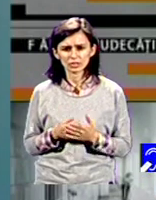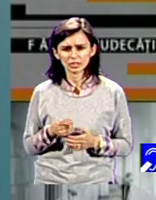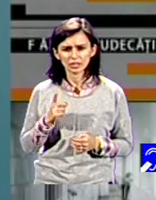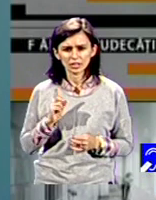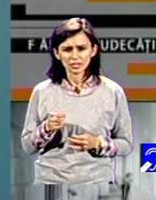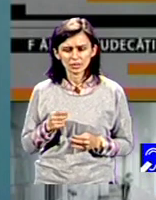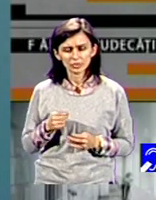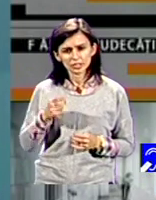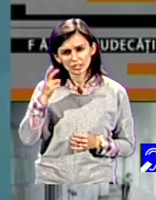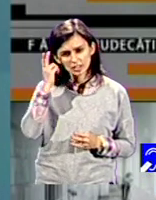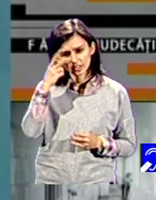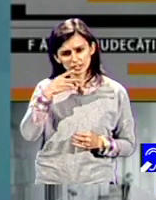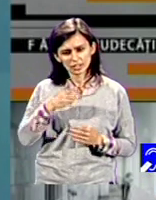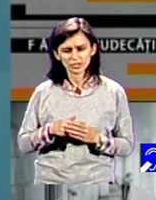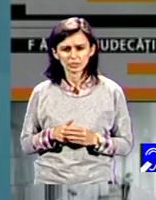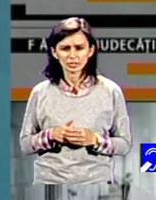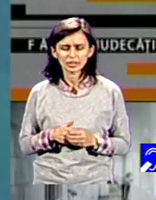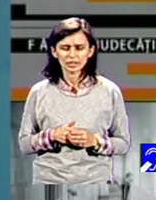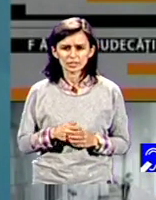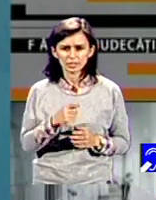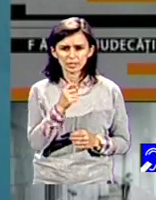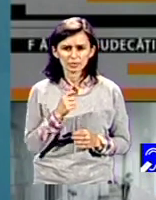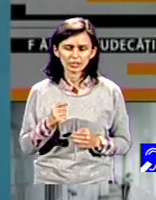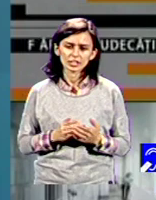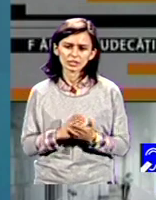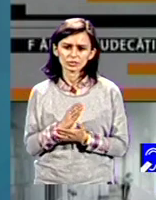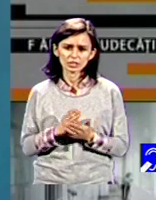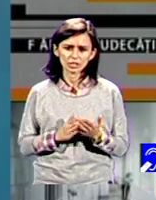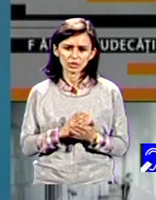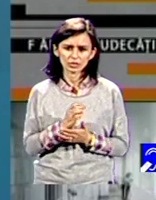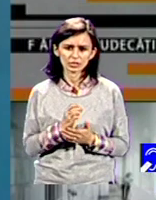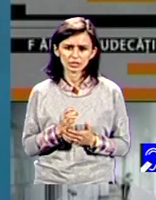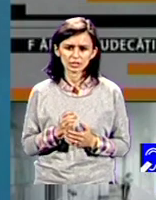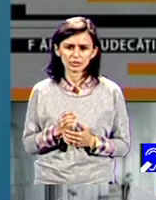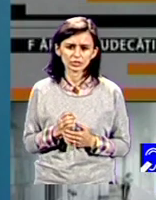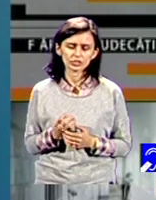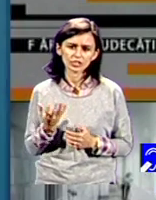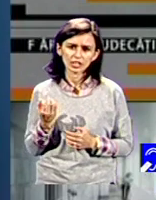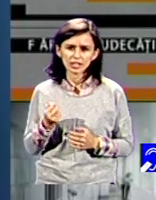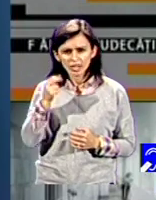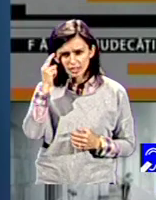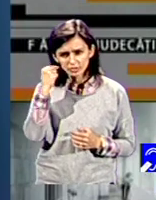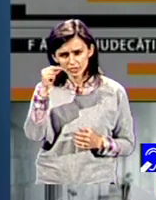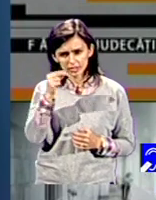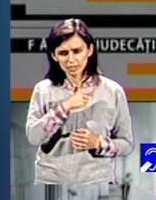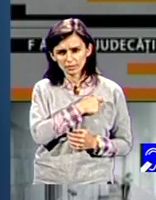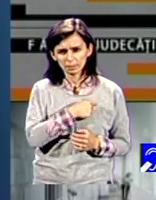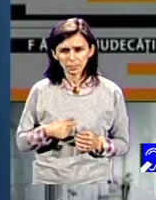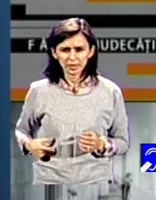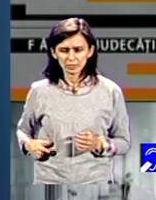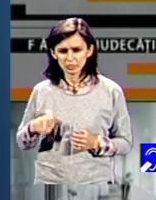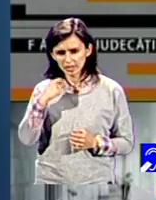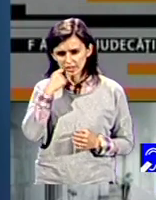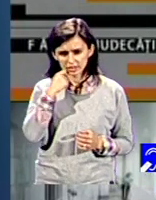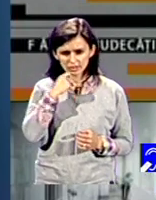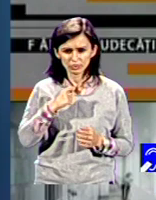deocamdată proiectul continua deocamdată cel puțin conform celor anunțată de Primăria Cluj Napoca implementarea